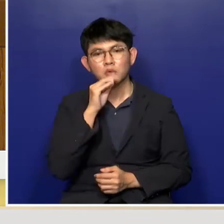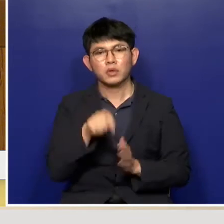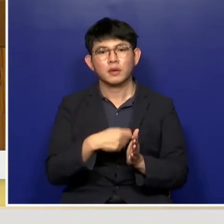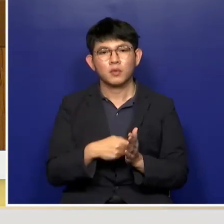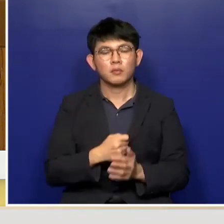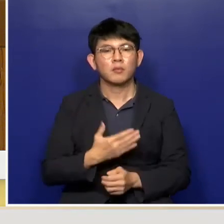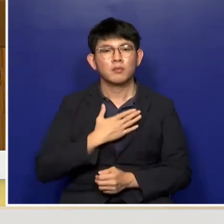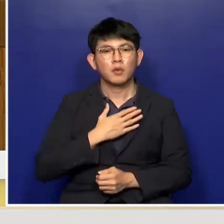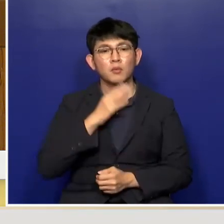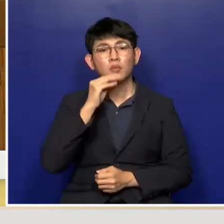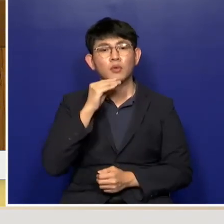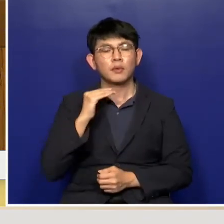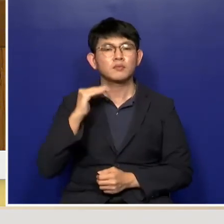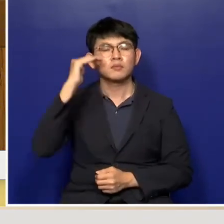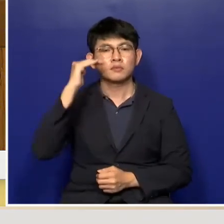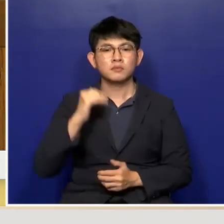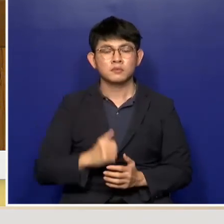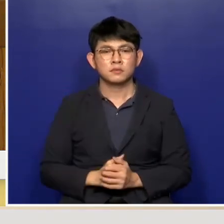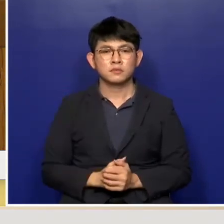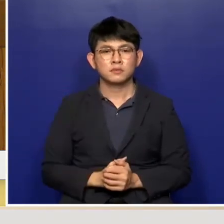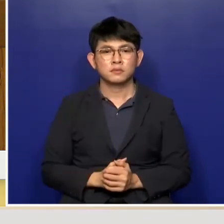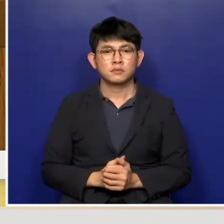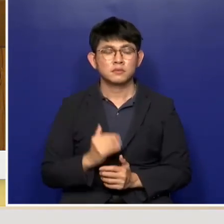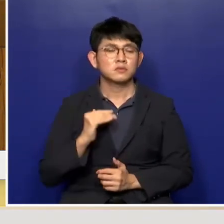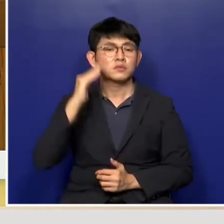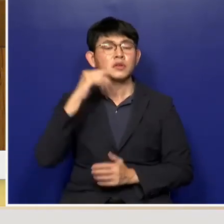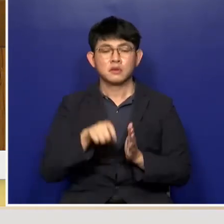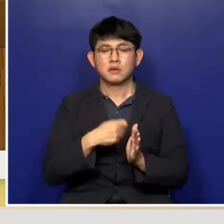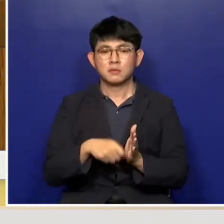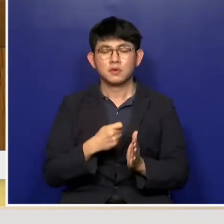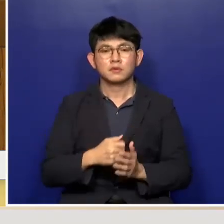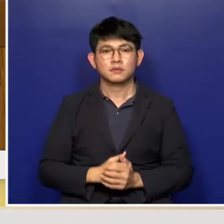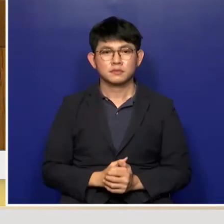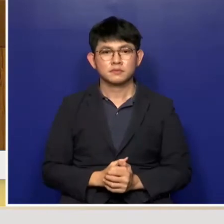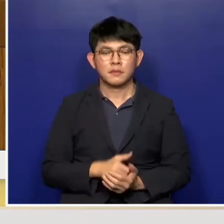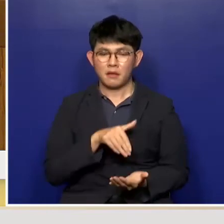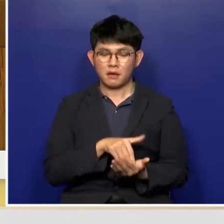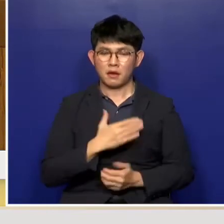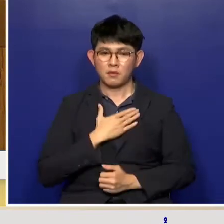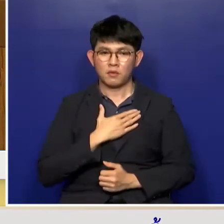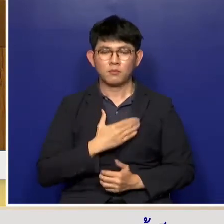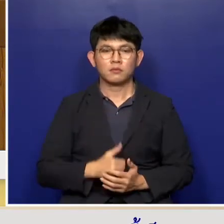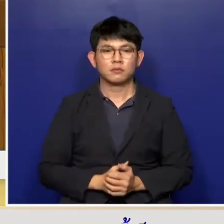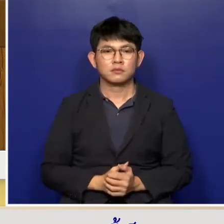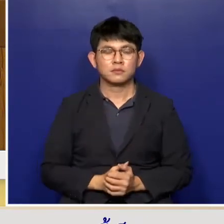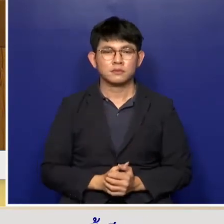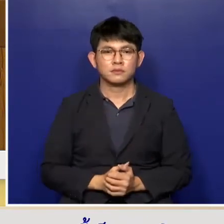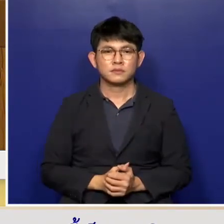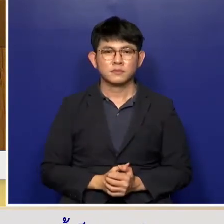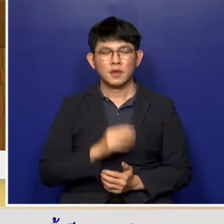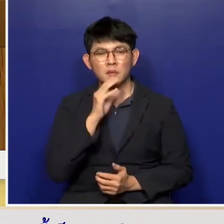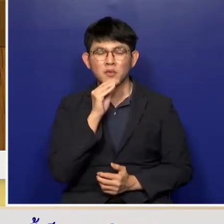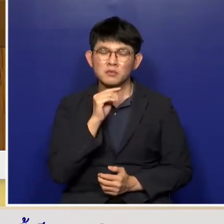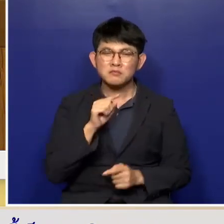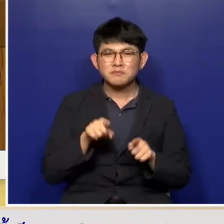พดดคามพูดแผู้ใหญ่นะพวกแบผู้ใหญ่ทมเหตุมีผล มีรักครัของผมท่พูดเหมือน